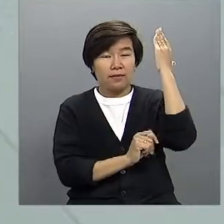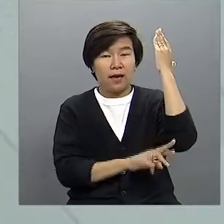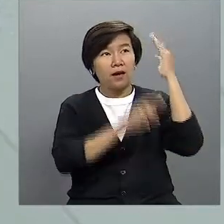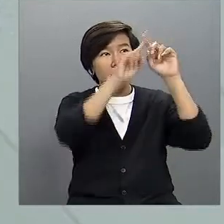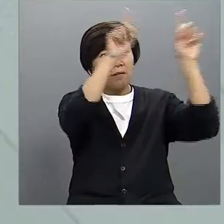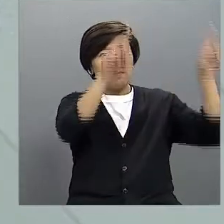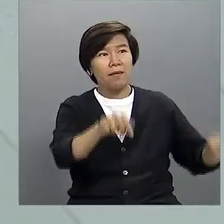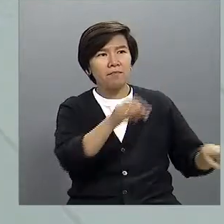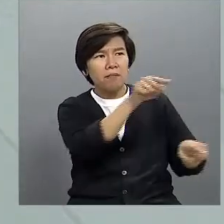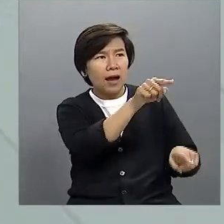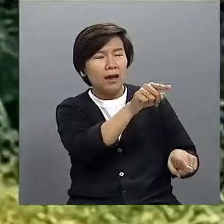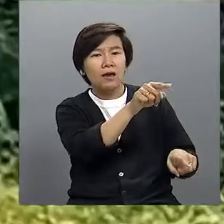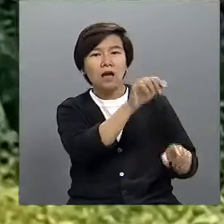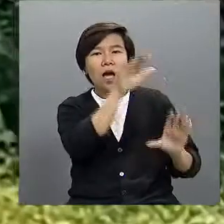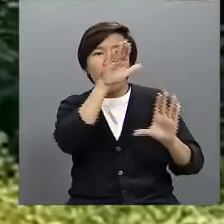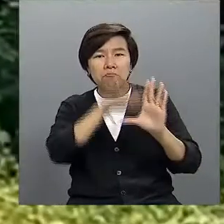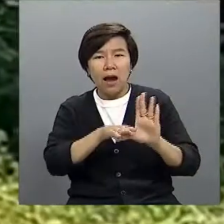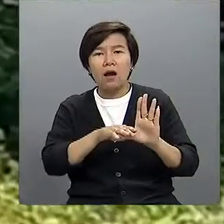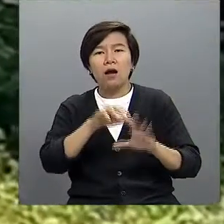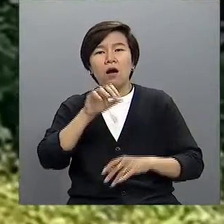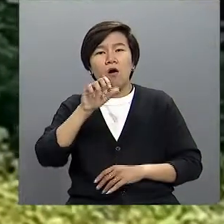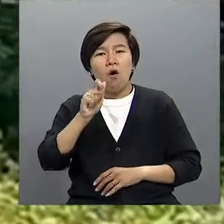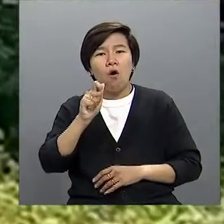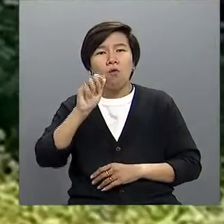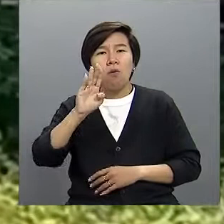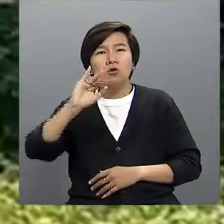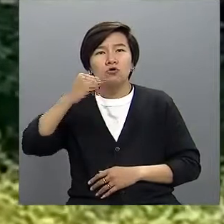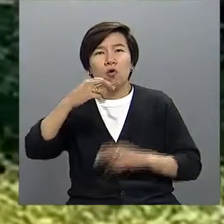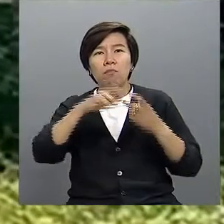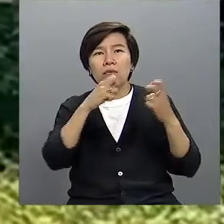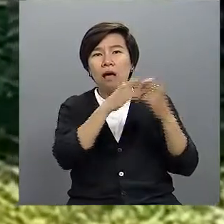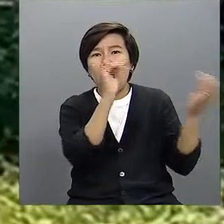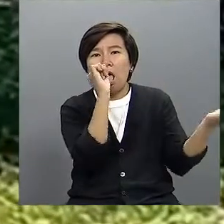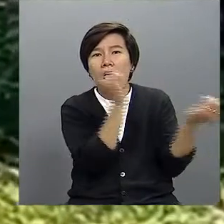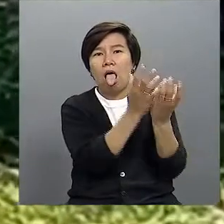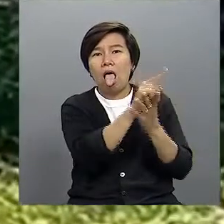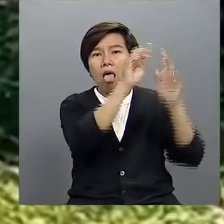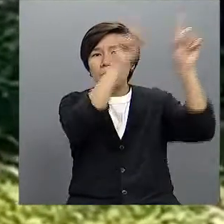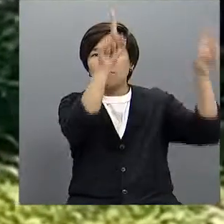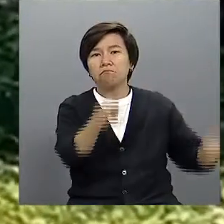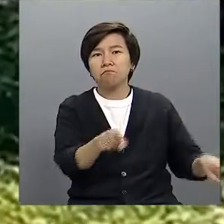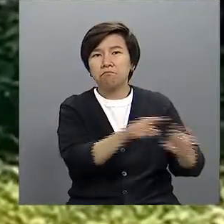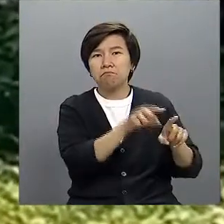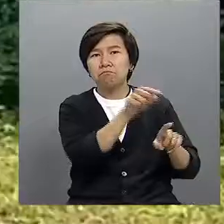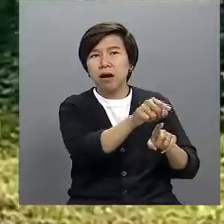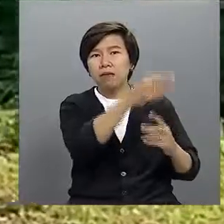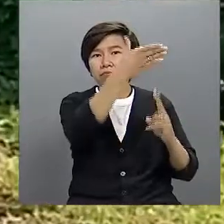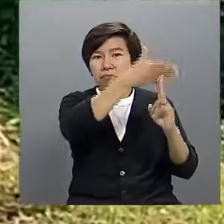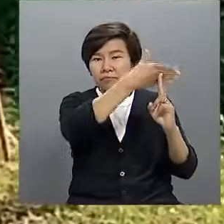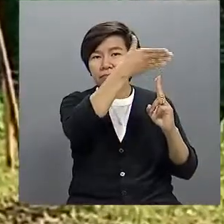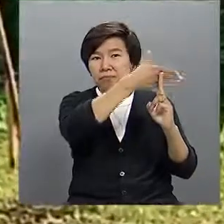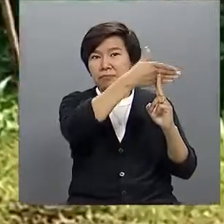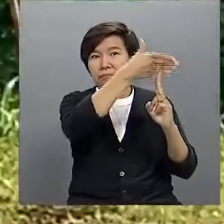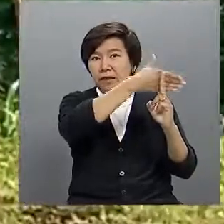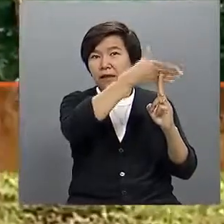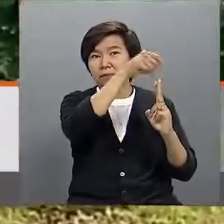ความเสียหายหลายป้ายค่ะนายพันธวิทย์พันธุศักดิ์หรือกำนันเต็กผู้สมัครรับเลือกตั้งสมาชิกสภาอบ